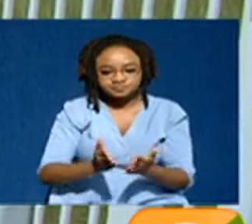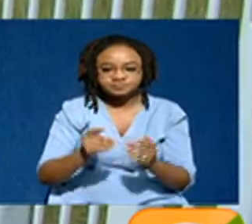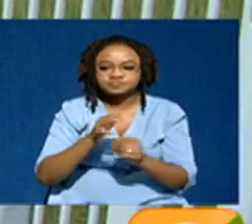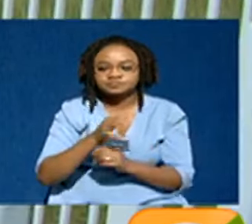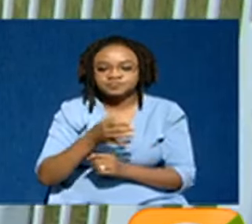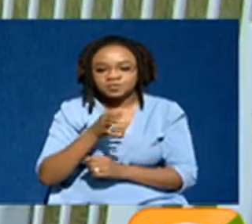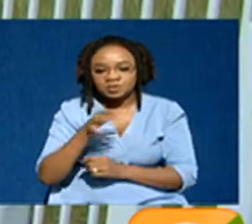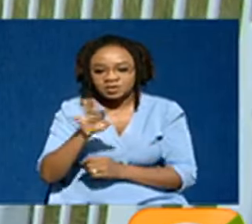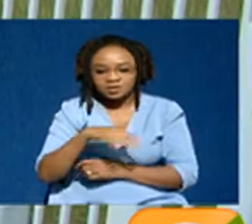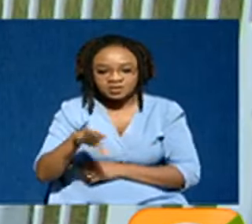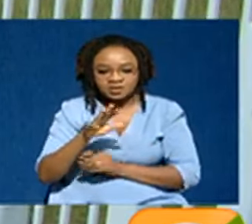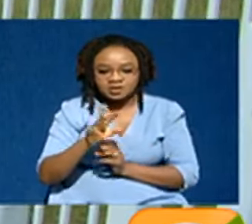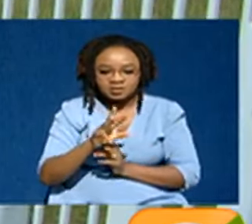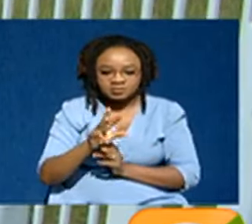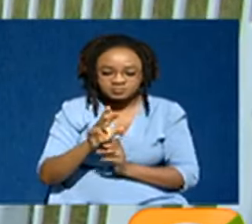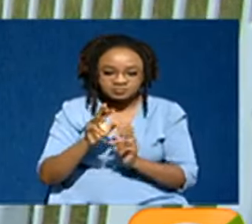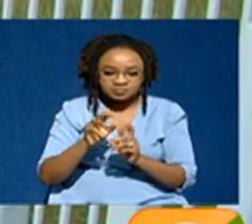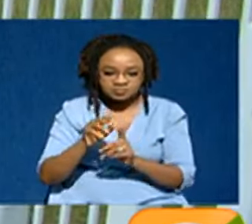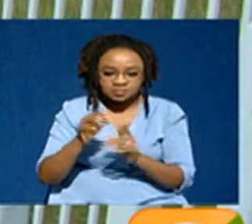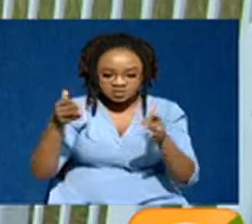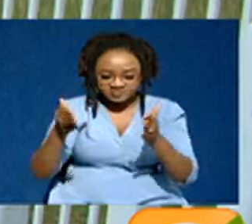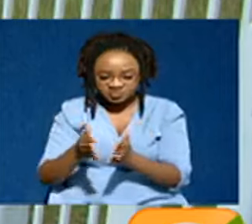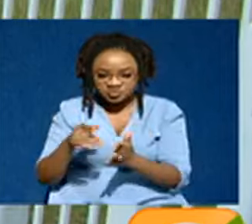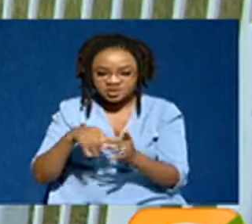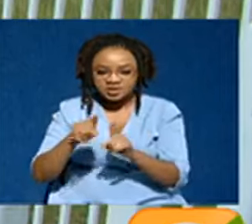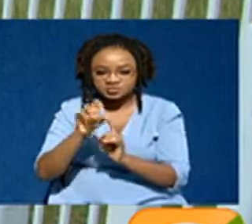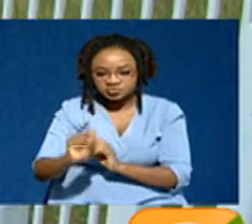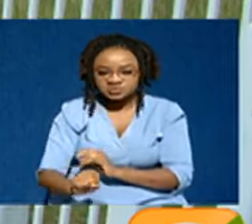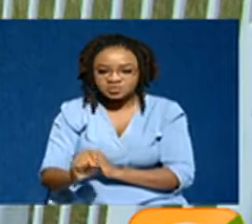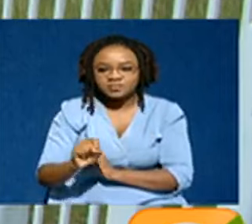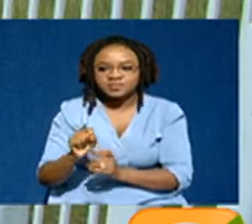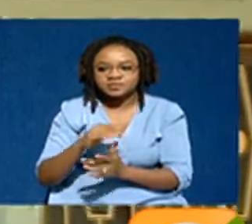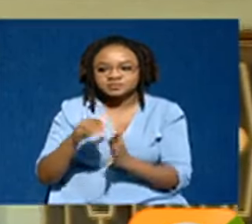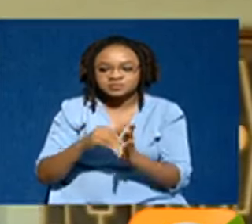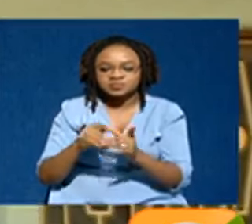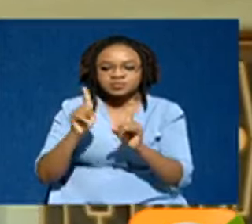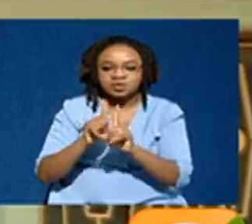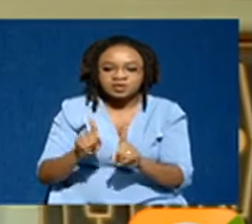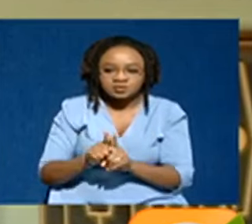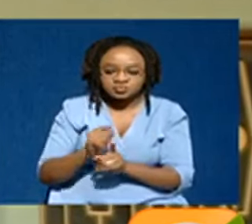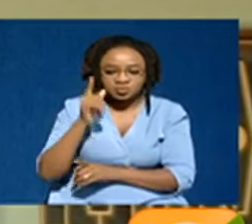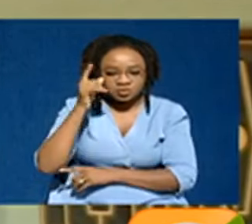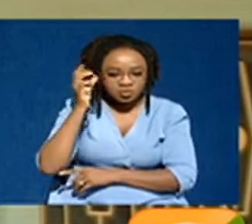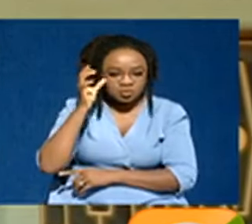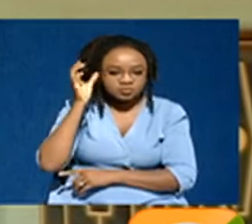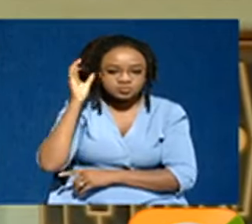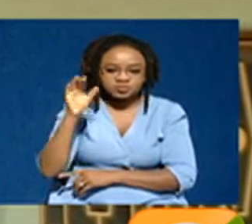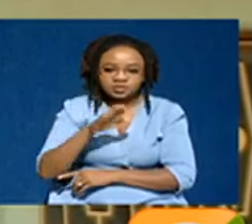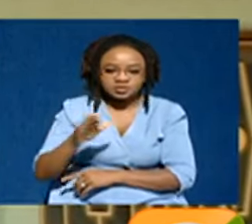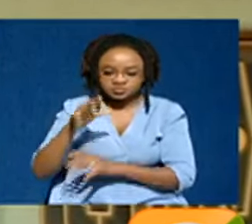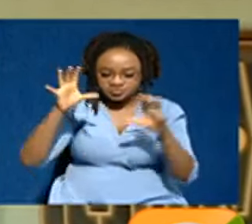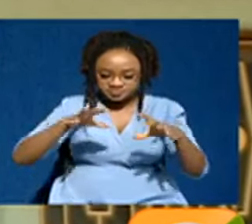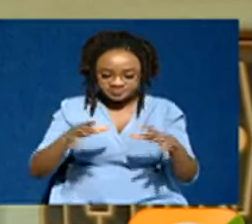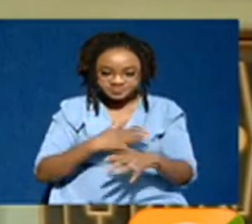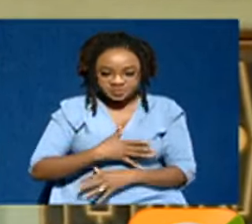Victoria na nyanda za chini za bonde la Ufa na kusini mashariki pamoja na maeneo ya pwani. Idara hii sasa ikiwataka wanaoishi